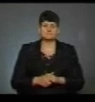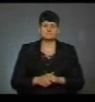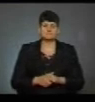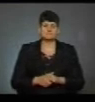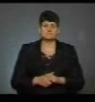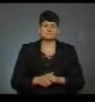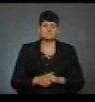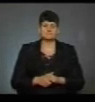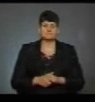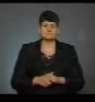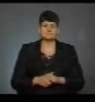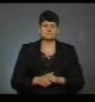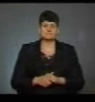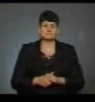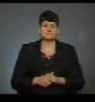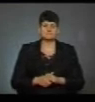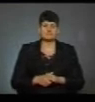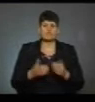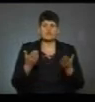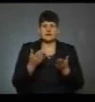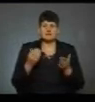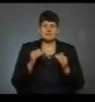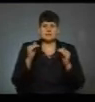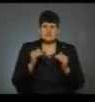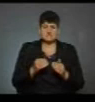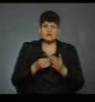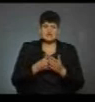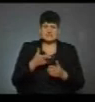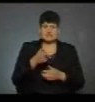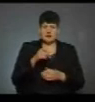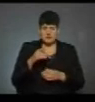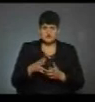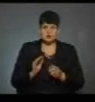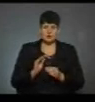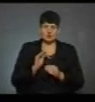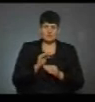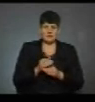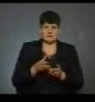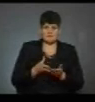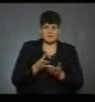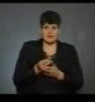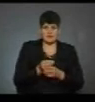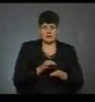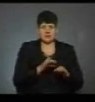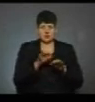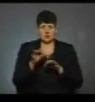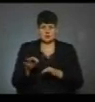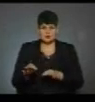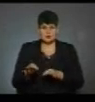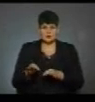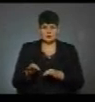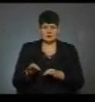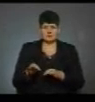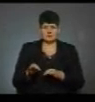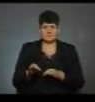то знижка ціни на газ, ще додавали платити цю буставку? Що ви не ставили за свої